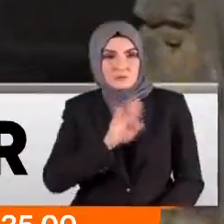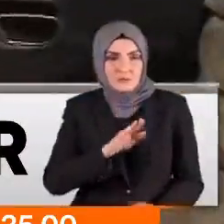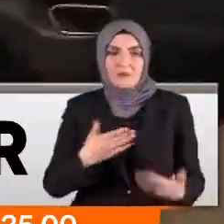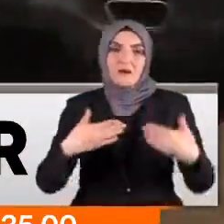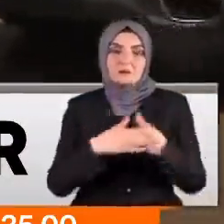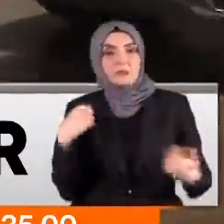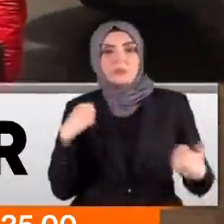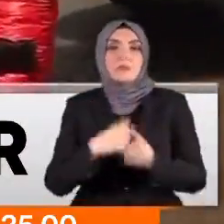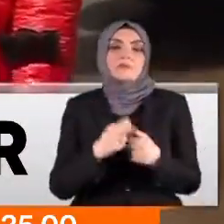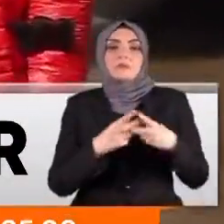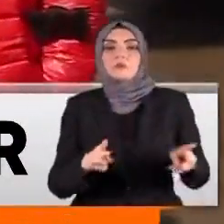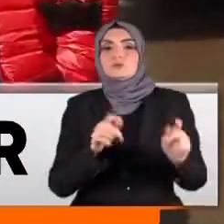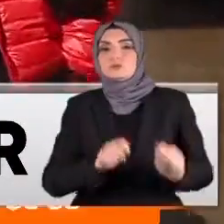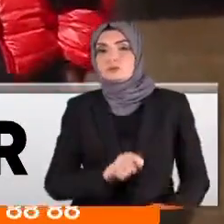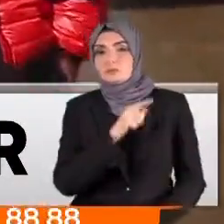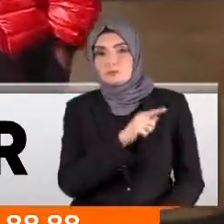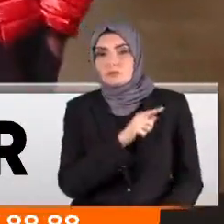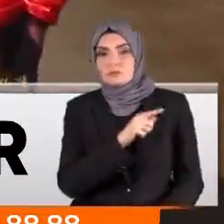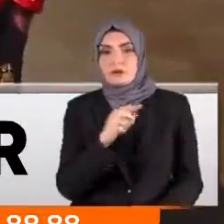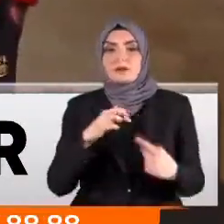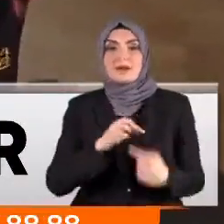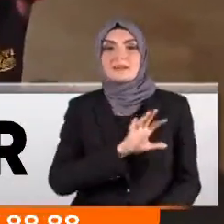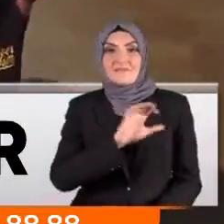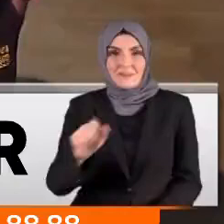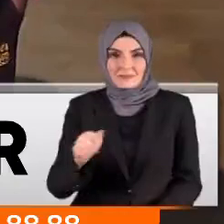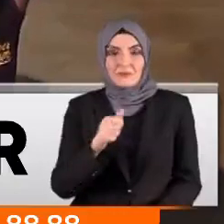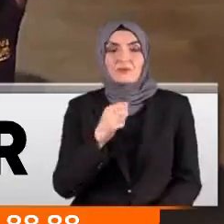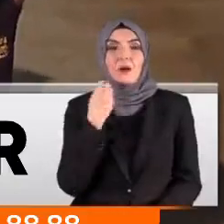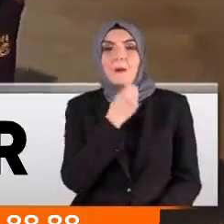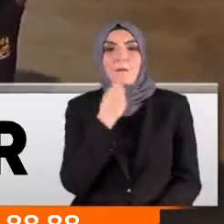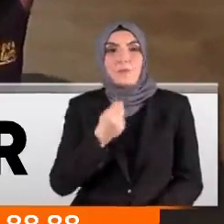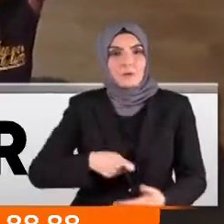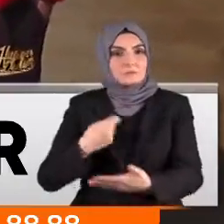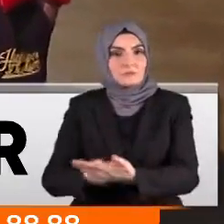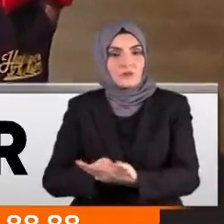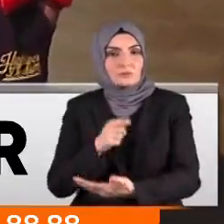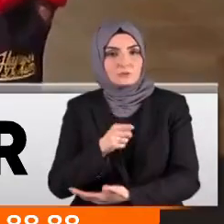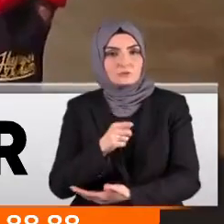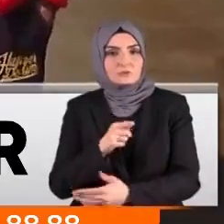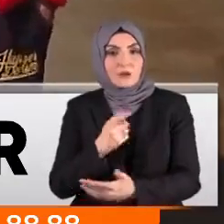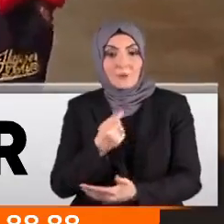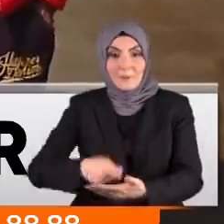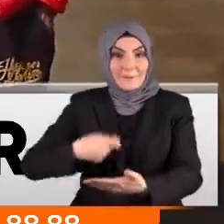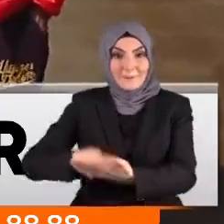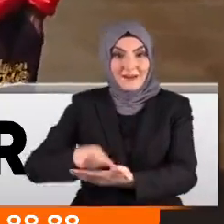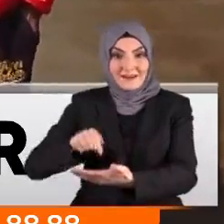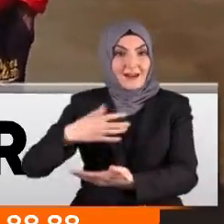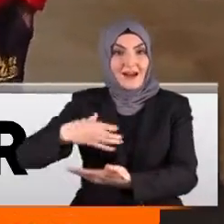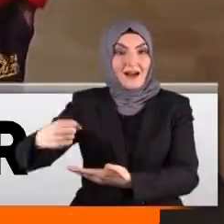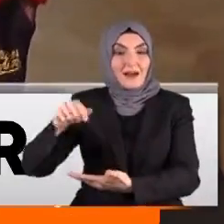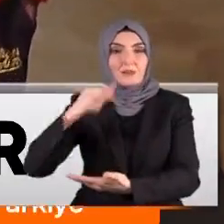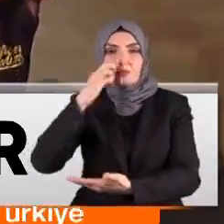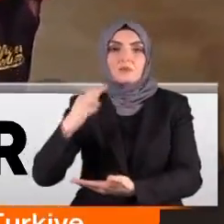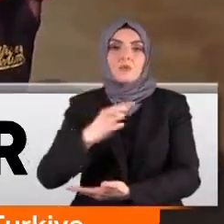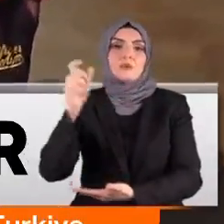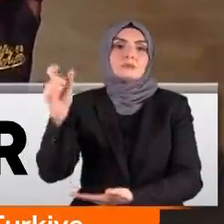için rezervasyon yapmıştı ve kapora ödemişlerdi. Ancak ödedikleri kapora otele değil dolandırıcıya oldu ve onlar da